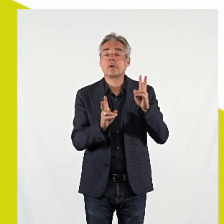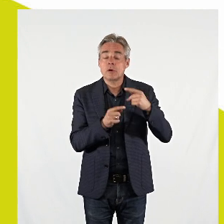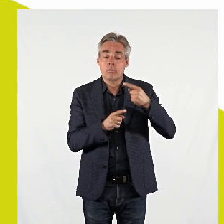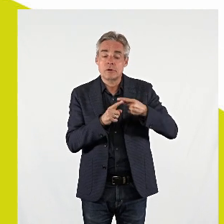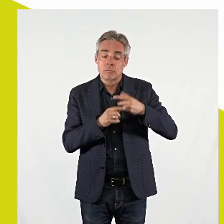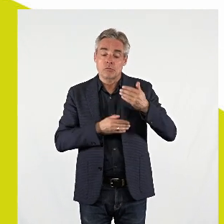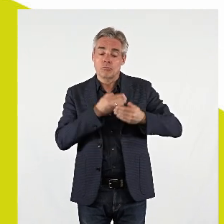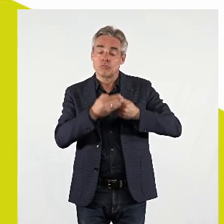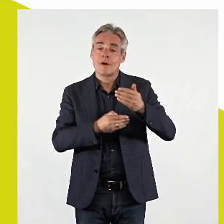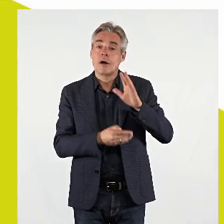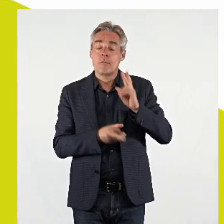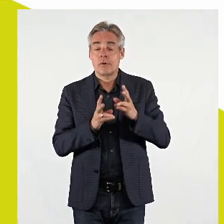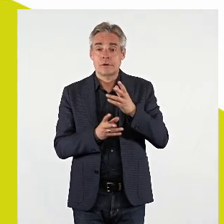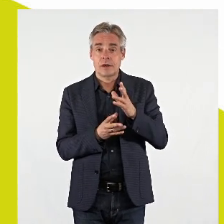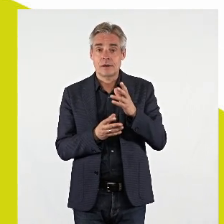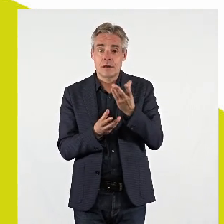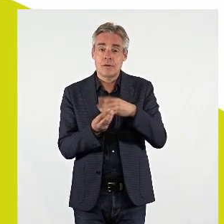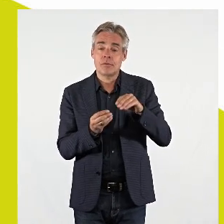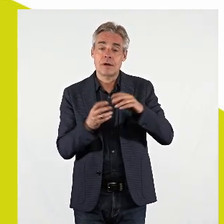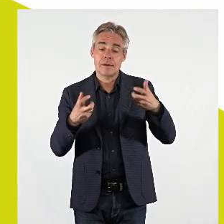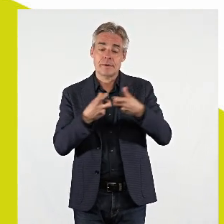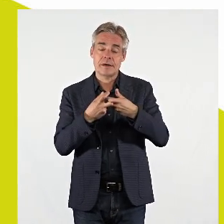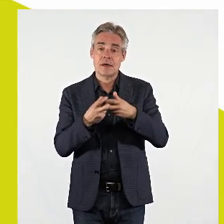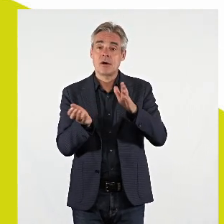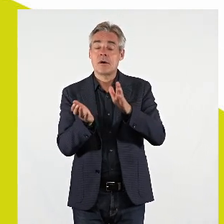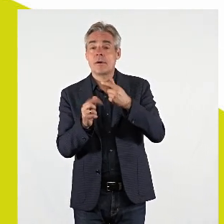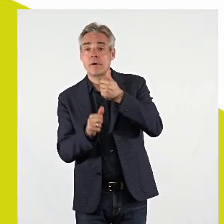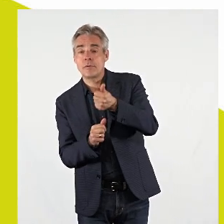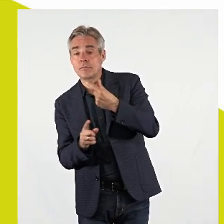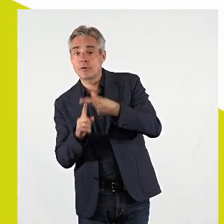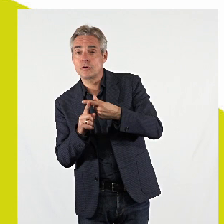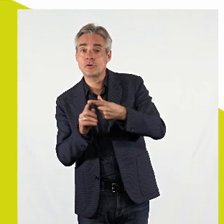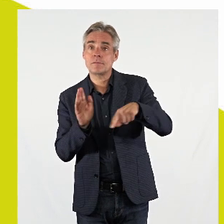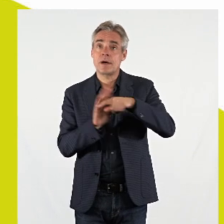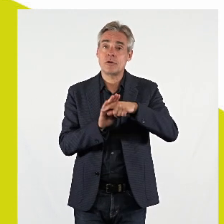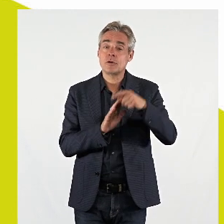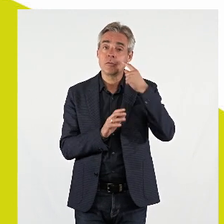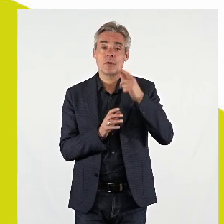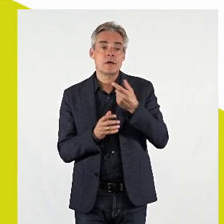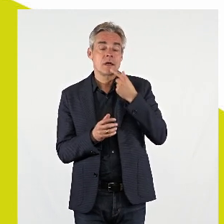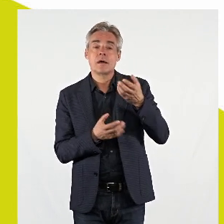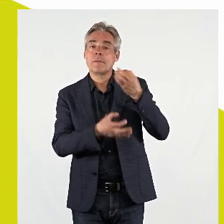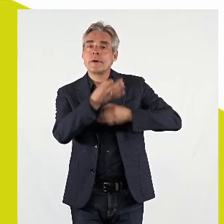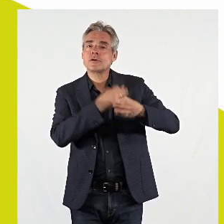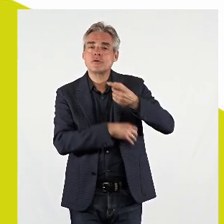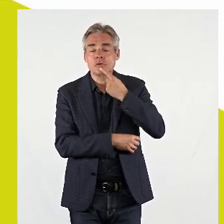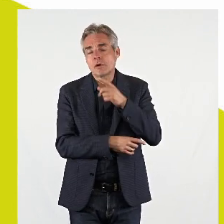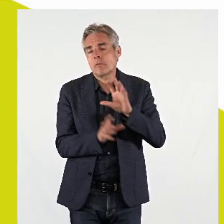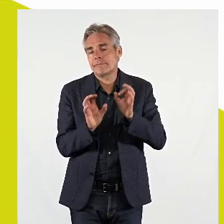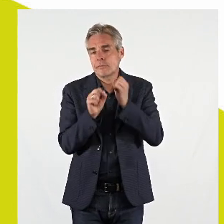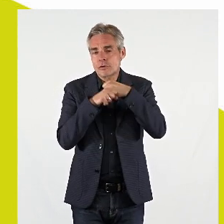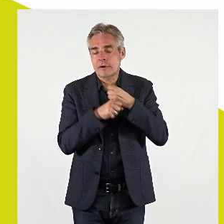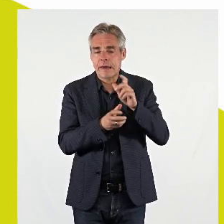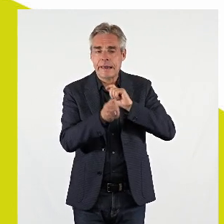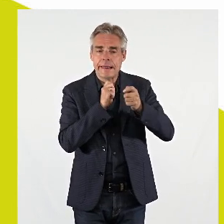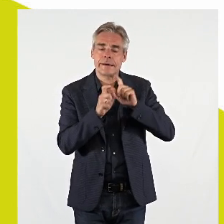dire qu'il faudrait introduire une tarification du bonus et du malus. D'ailleurs, dans les confidences que nous avons reçues sur le terrain lors de nos investigations,